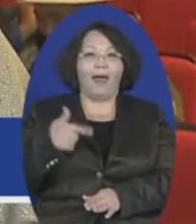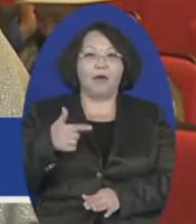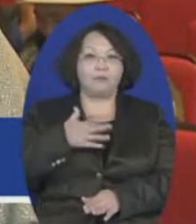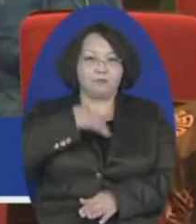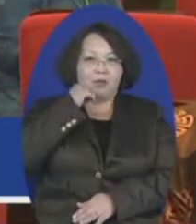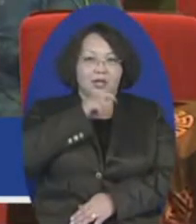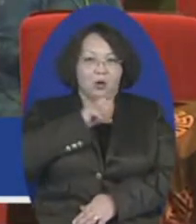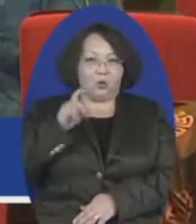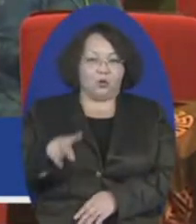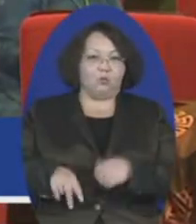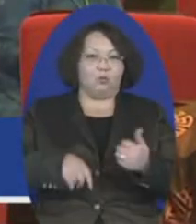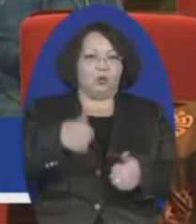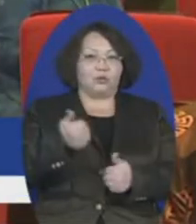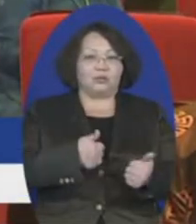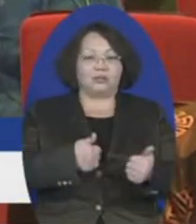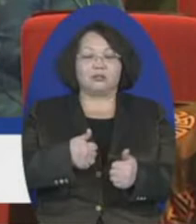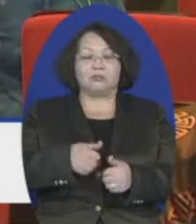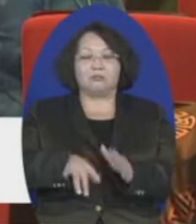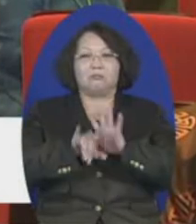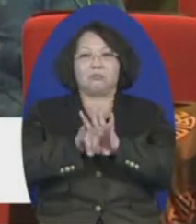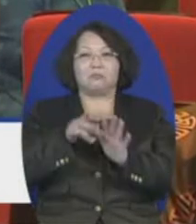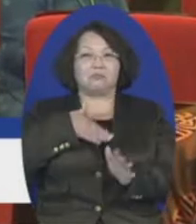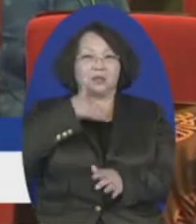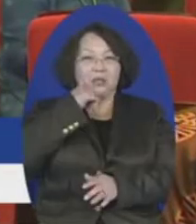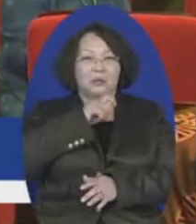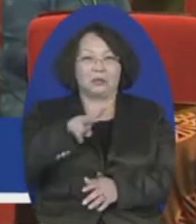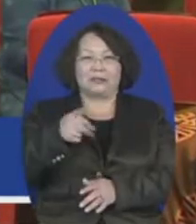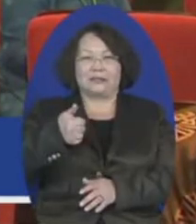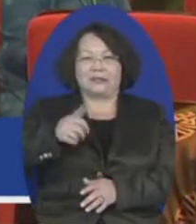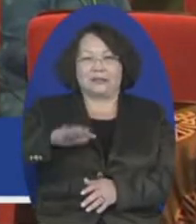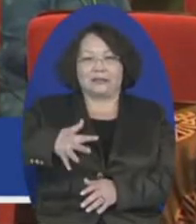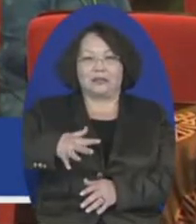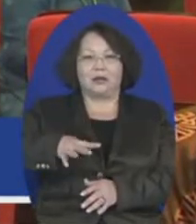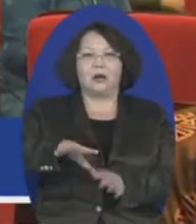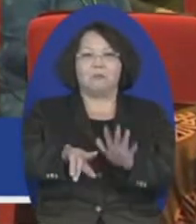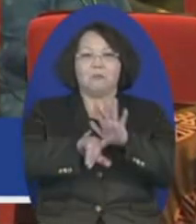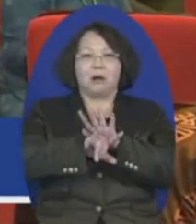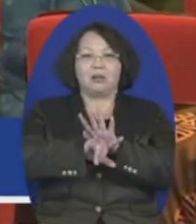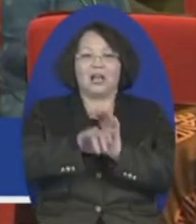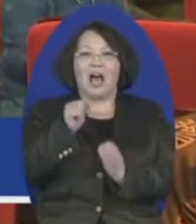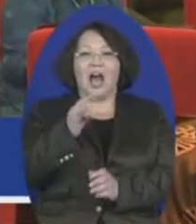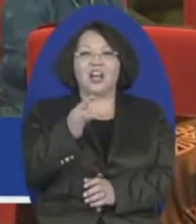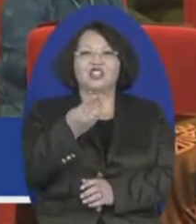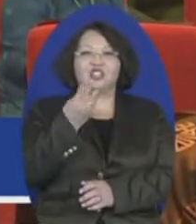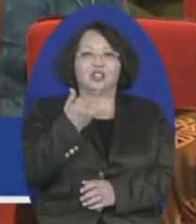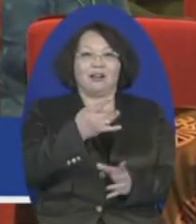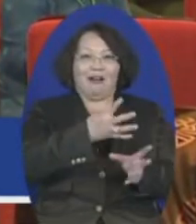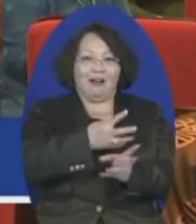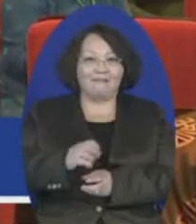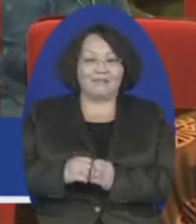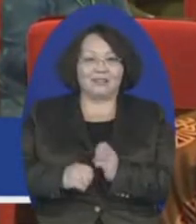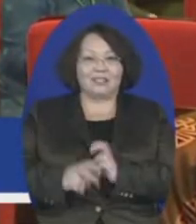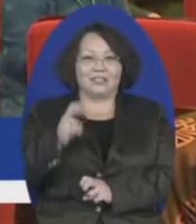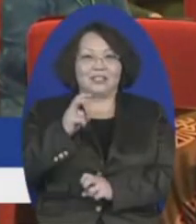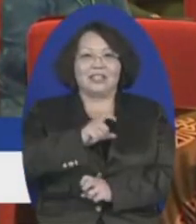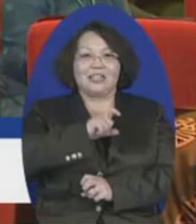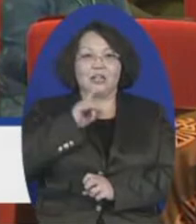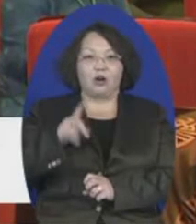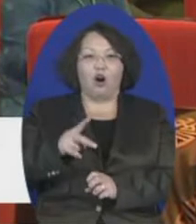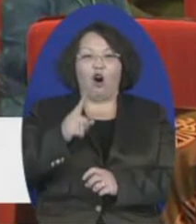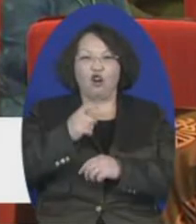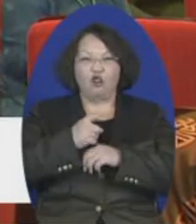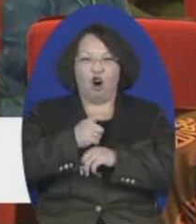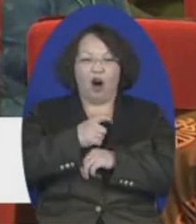гайгүй. Малын арьс ширийг боловсруулах одоо боловсруулж чадахгүй л яг боловсруулаад ирэхэд эрүүл малаас горхоо шавьж идээгүй